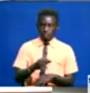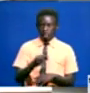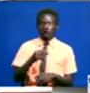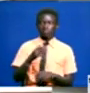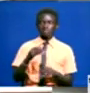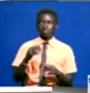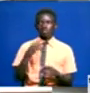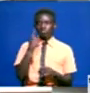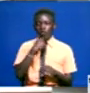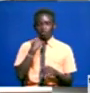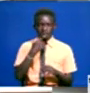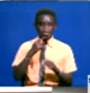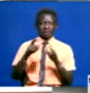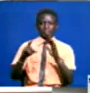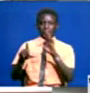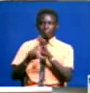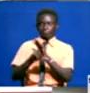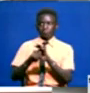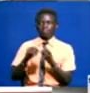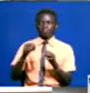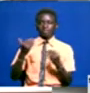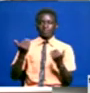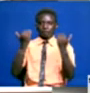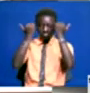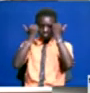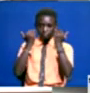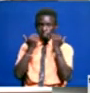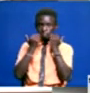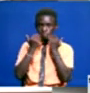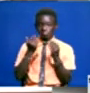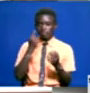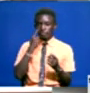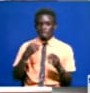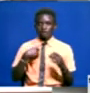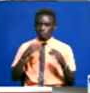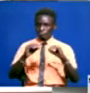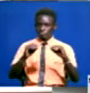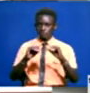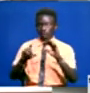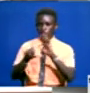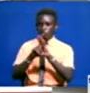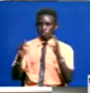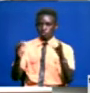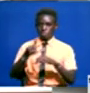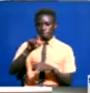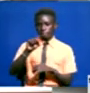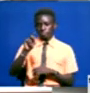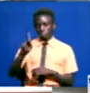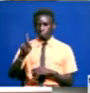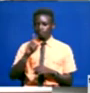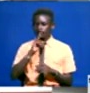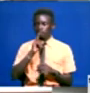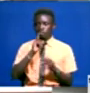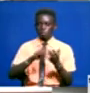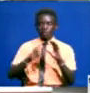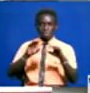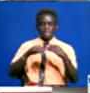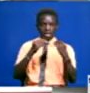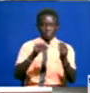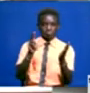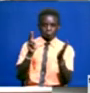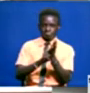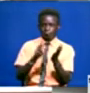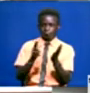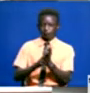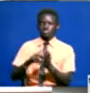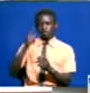wamewasilisha rufaa katika mahakama ya upeo dhidi ya chuo cha mafunzo ya wanasheria kwa madai ya kutowasajili chuoni humo licha kukamilisha